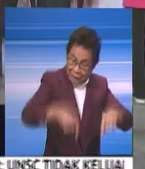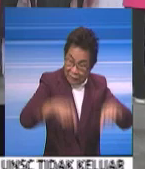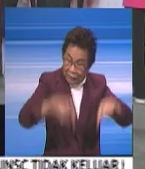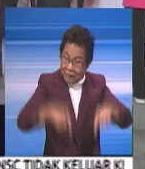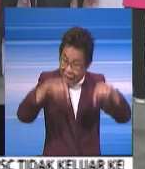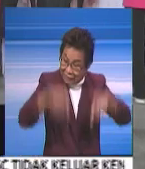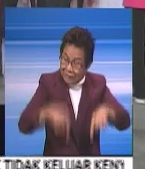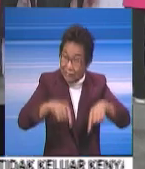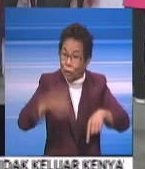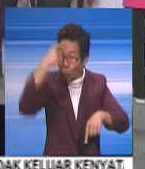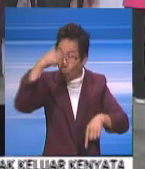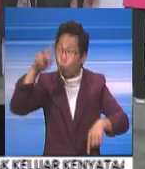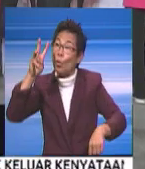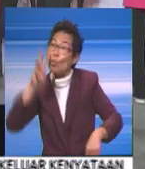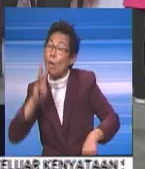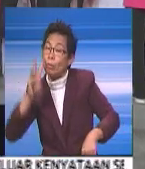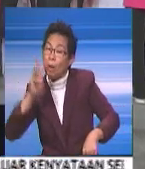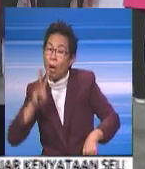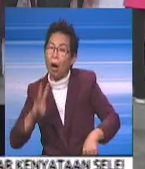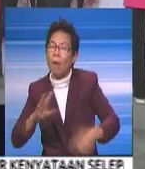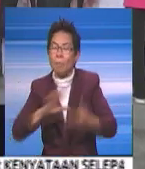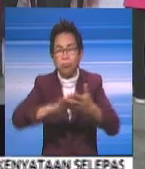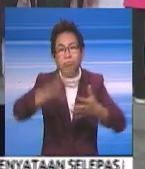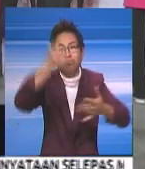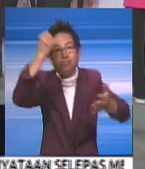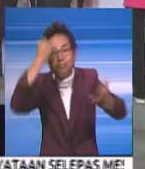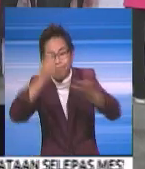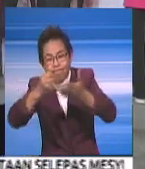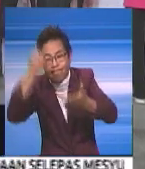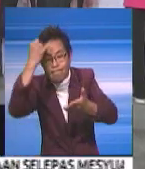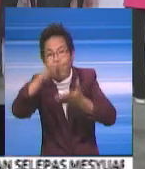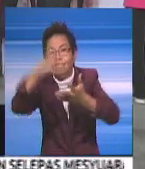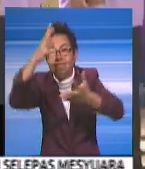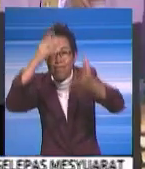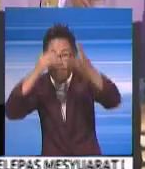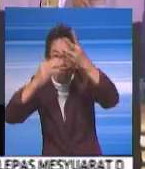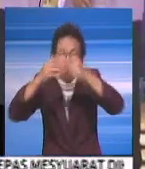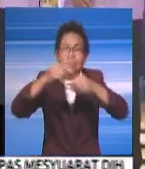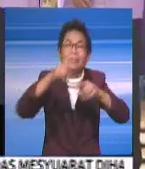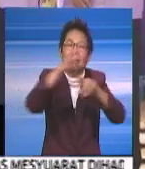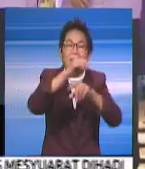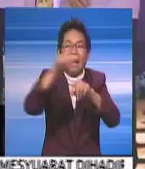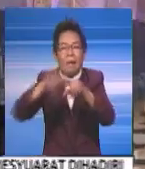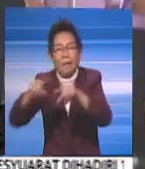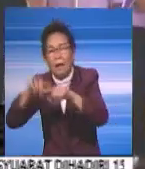mereka mendapat ilmu, mendapat pengetahuan dan sebagainya.